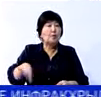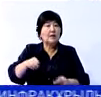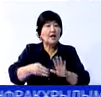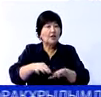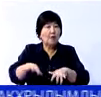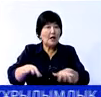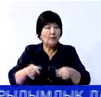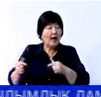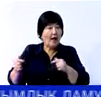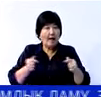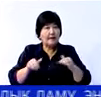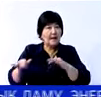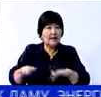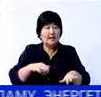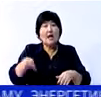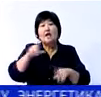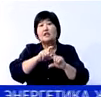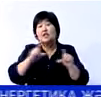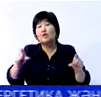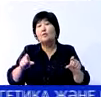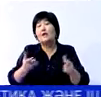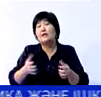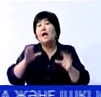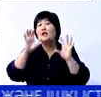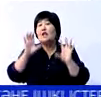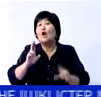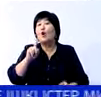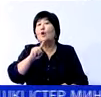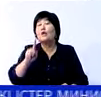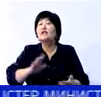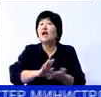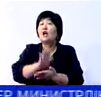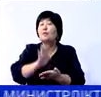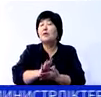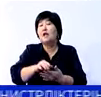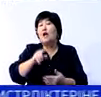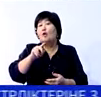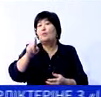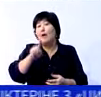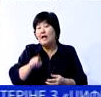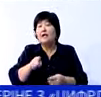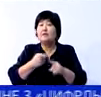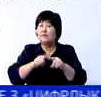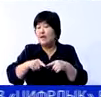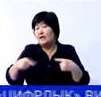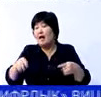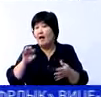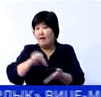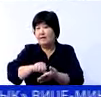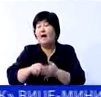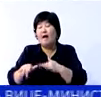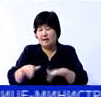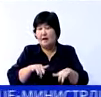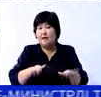сыбайлас жемқорлыққа қарсы іс-қимыл департаменті закон кезет жиілік басылым мен параграф ақпараттық жүйесі ұйымдастырды. Еламан